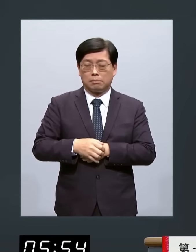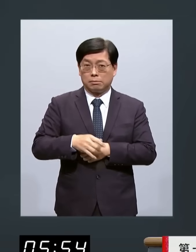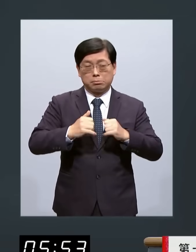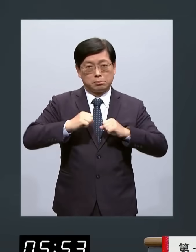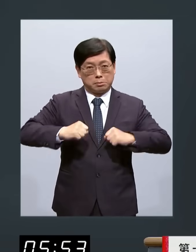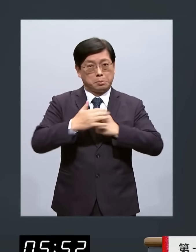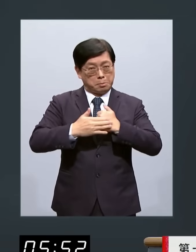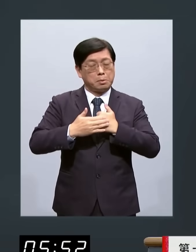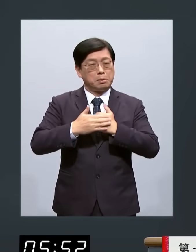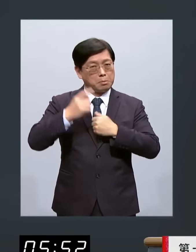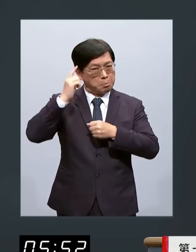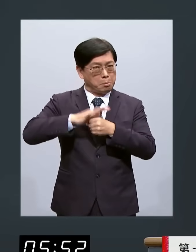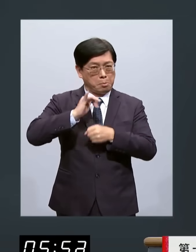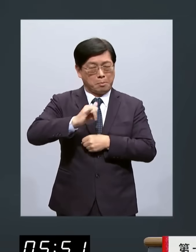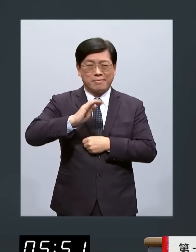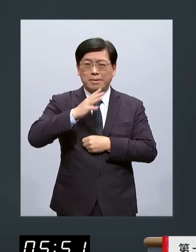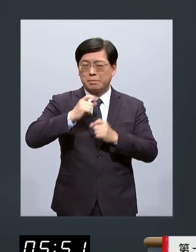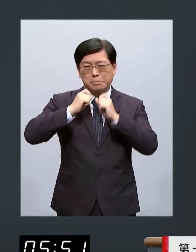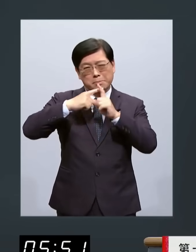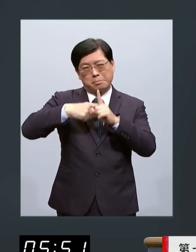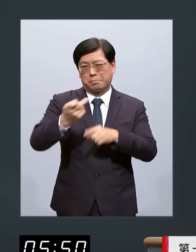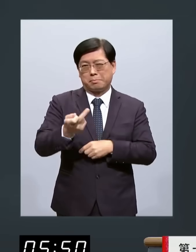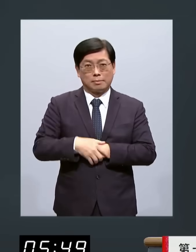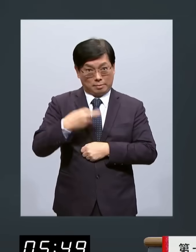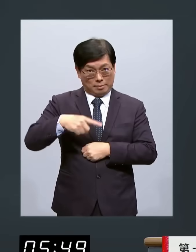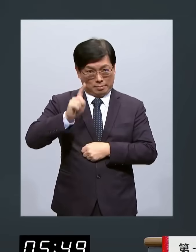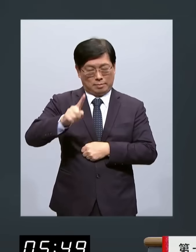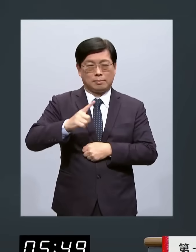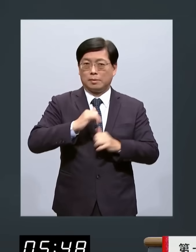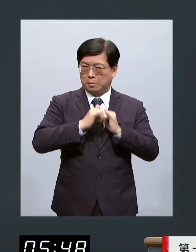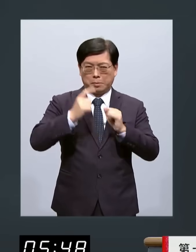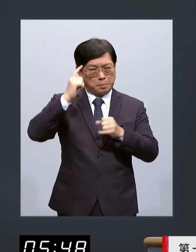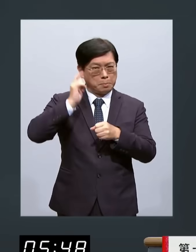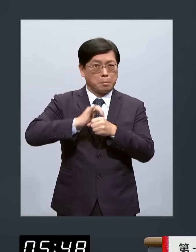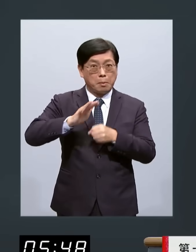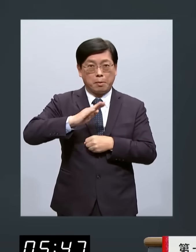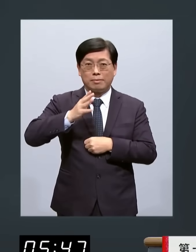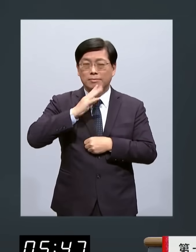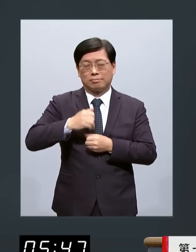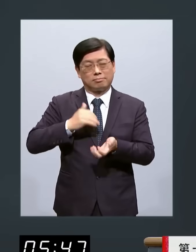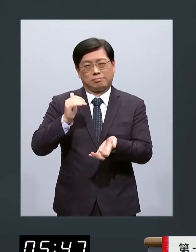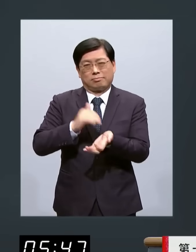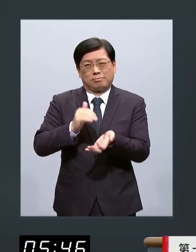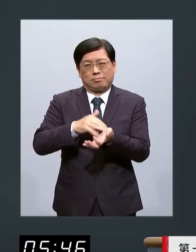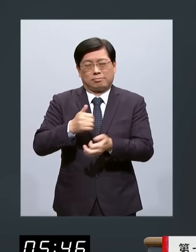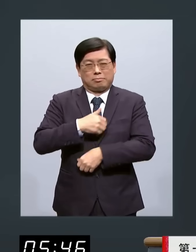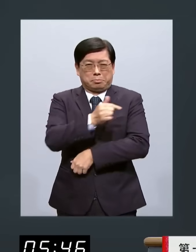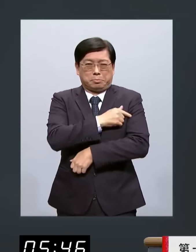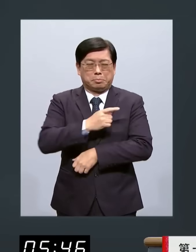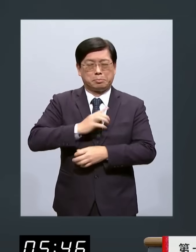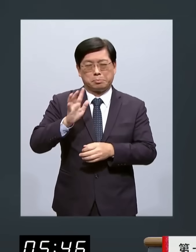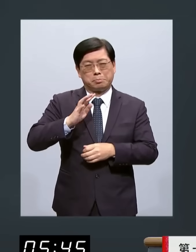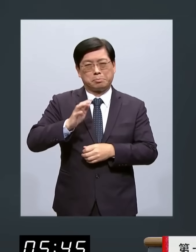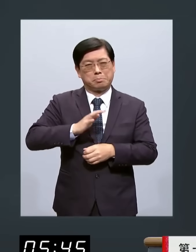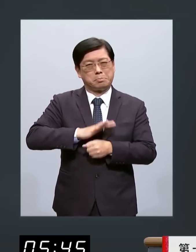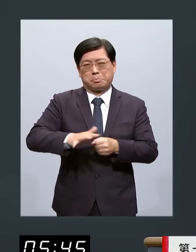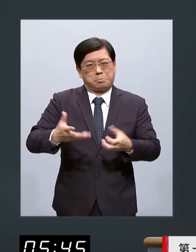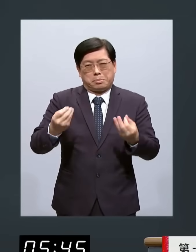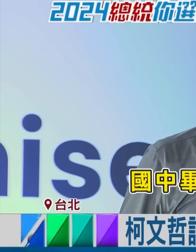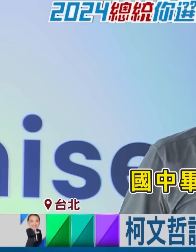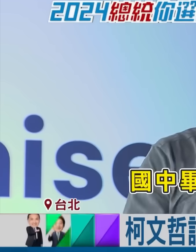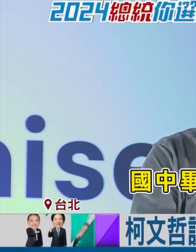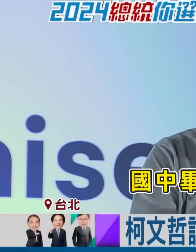春英了，就是希望减少这些问题家庭，希望让台湾台子哦有更安全的校园环